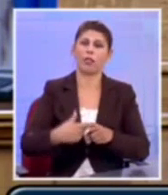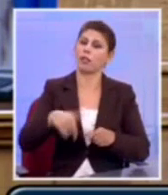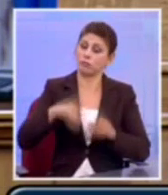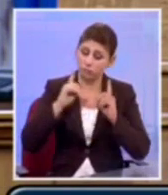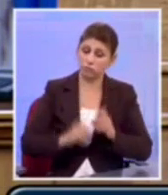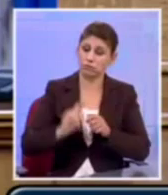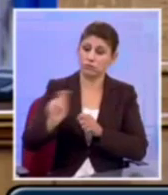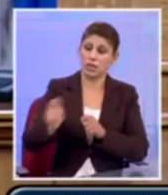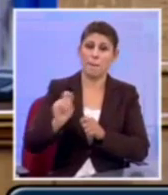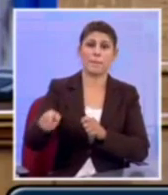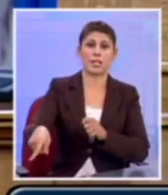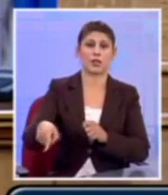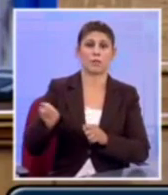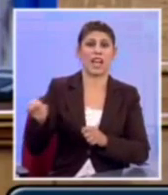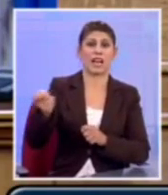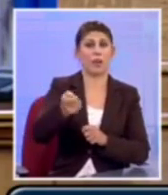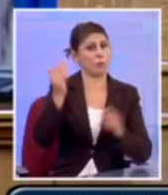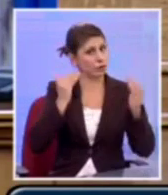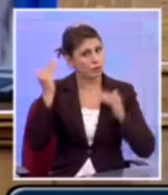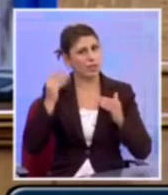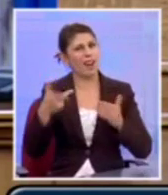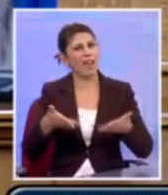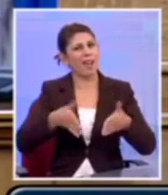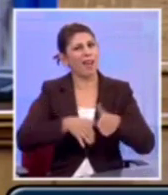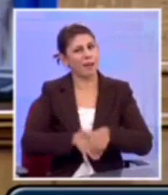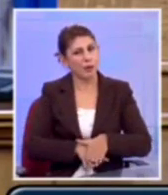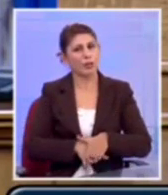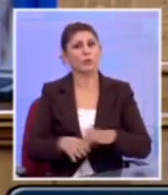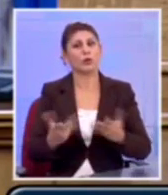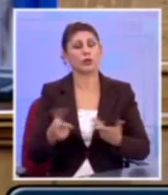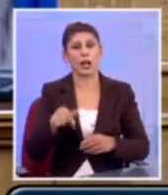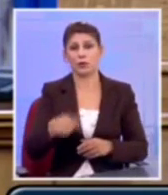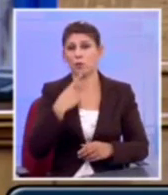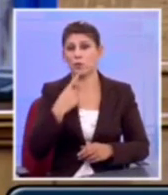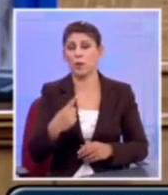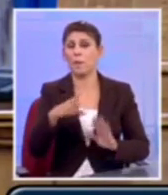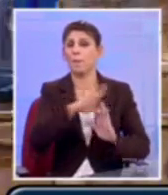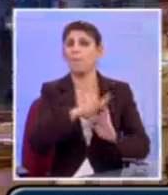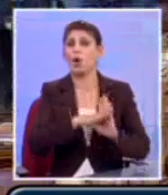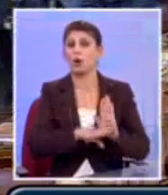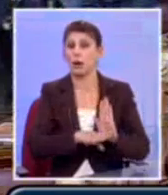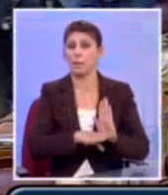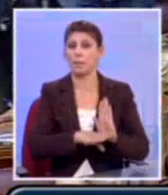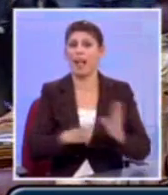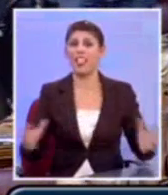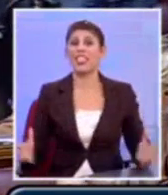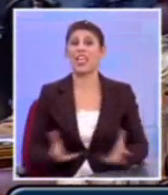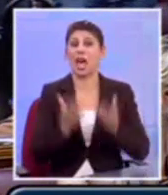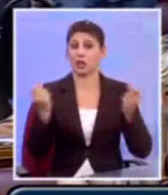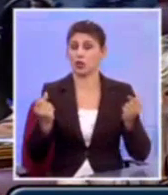χρέος αμφισβητούμενο, αλλά αποκρύπτουν ότι το λεγόμενο πρόγραμμα